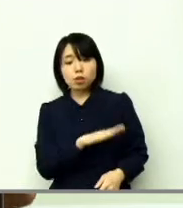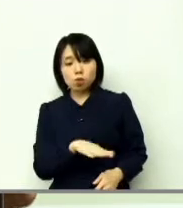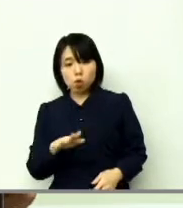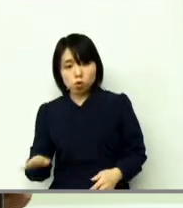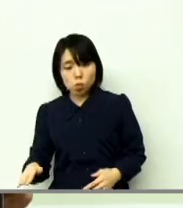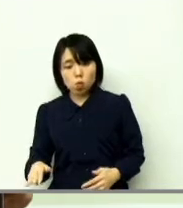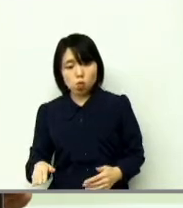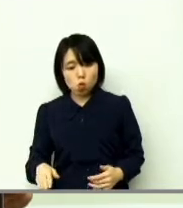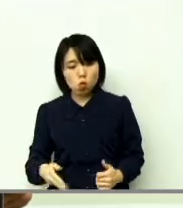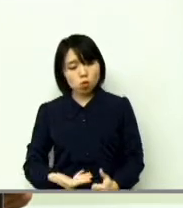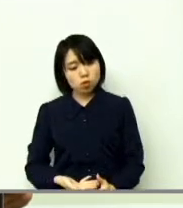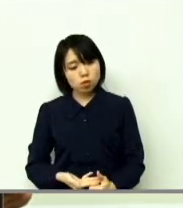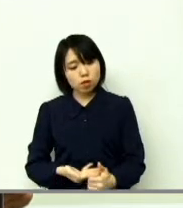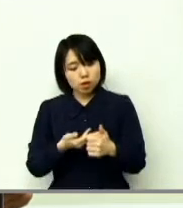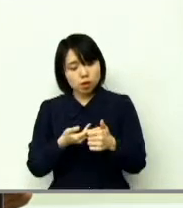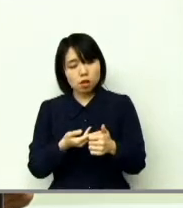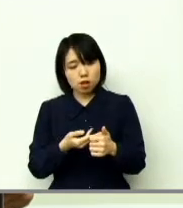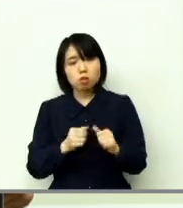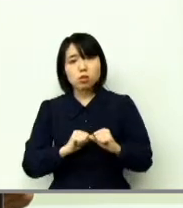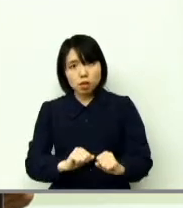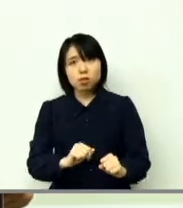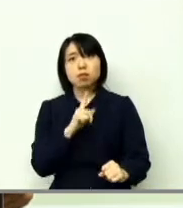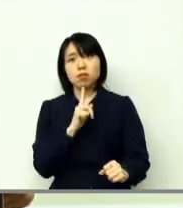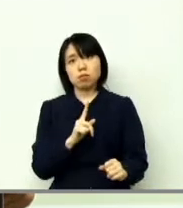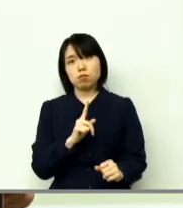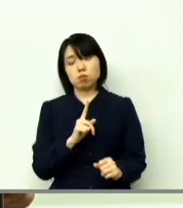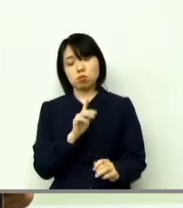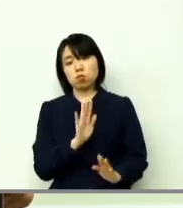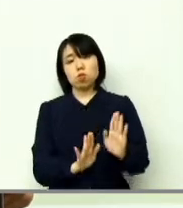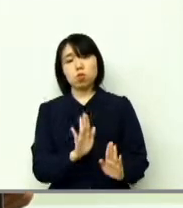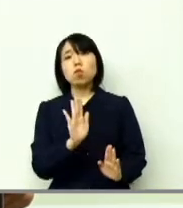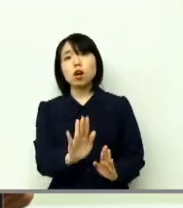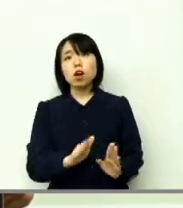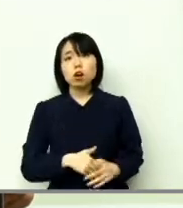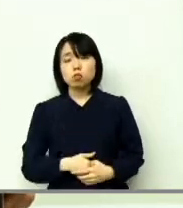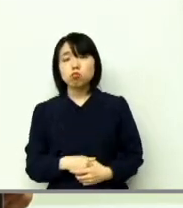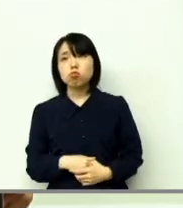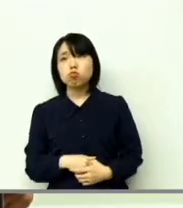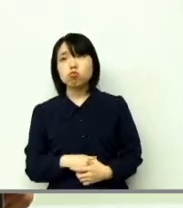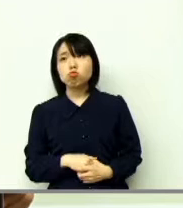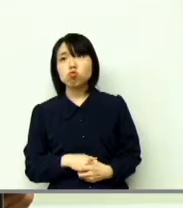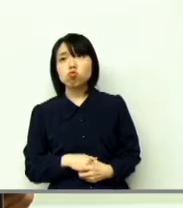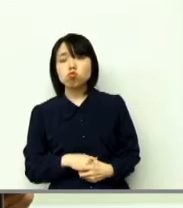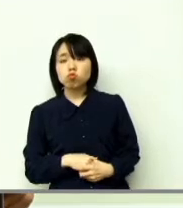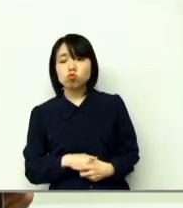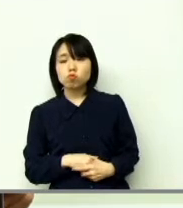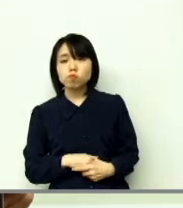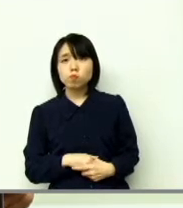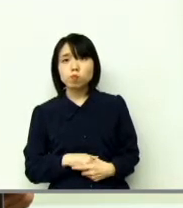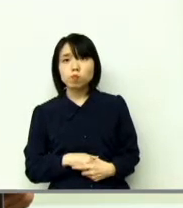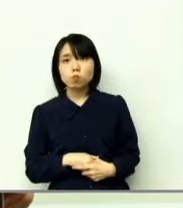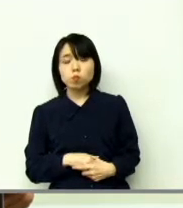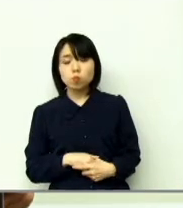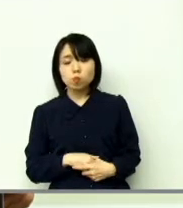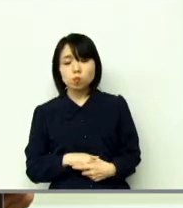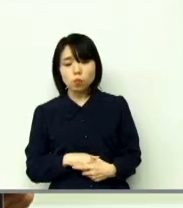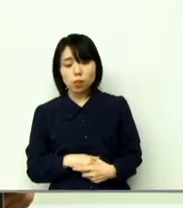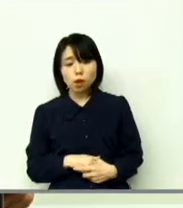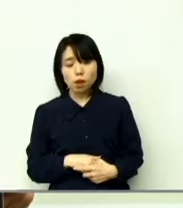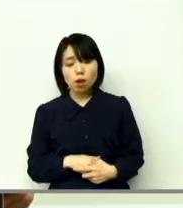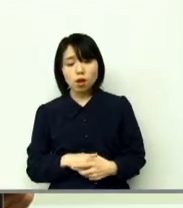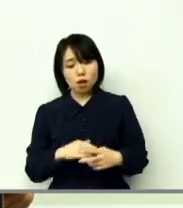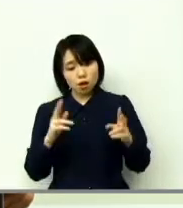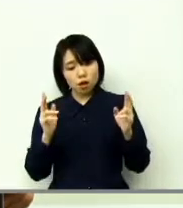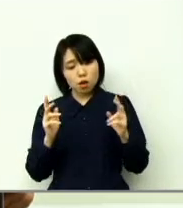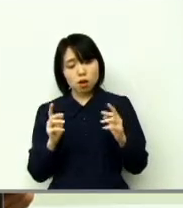、そういった経緯もございますし、また現状もそういう状況がございます。その中でやはり働いているとどう